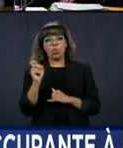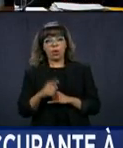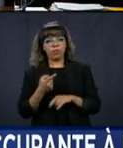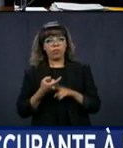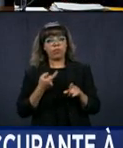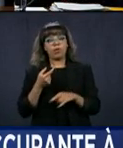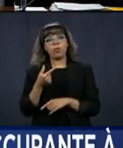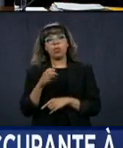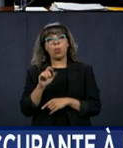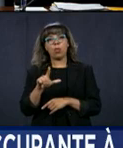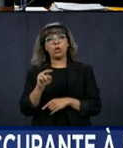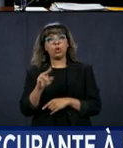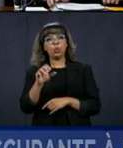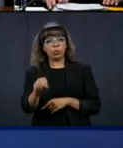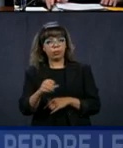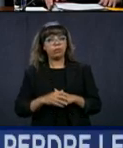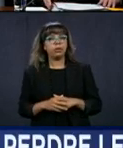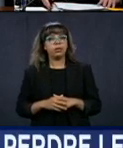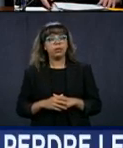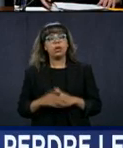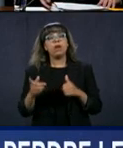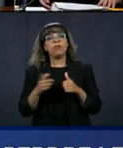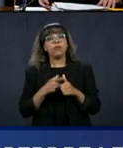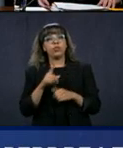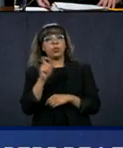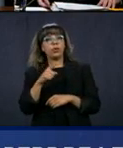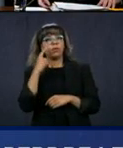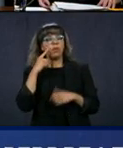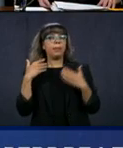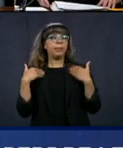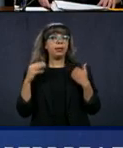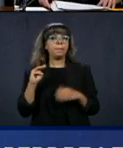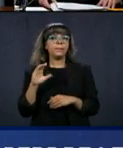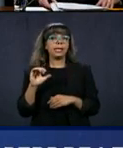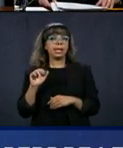ce confinement. Question pour Mme McCann.